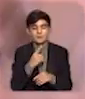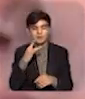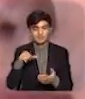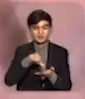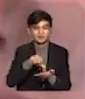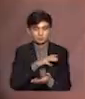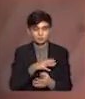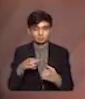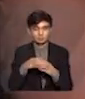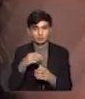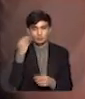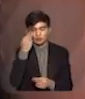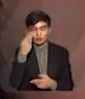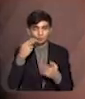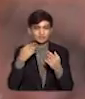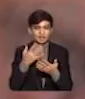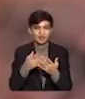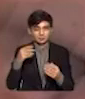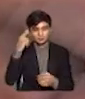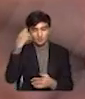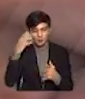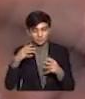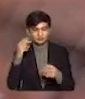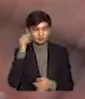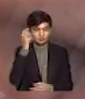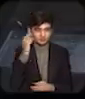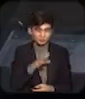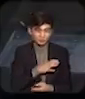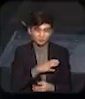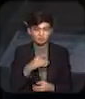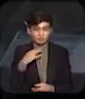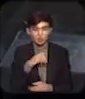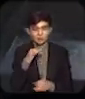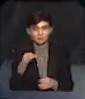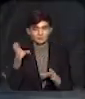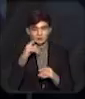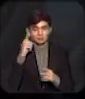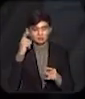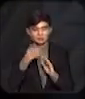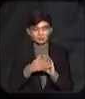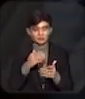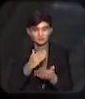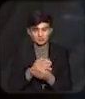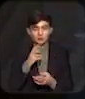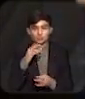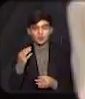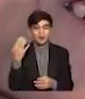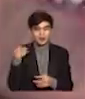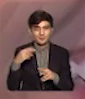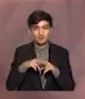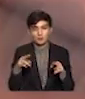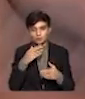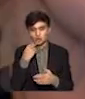шыққанда бет әлпеттерін, шаштарын бойып құлақтарына сырға тағып шыққаны елесінде. Ал бүгінде бәрі бұрынғыдай